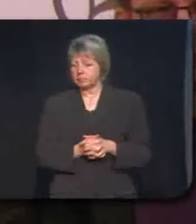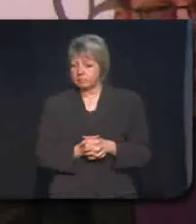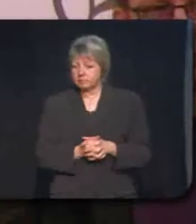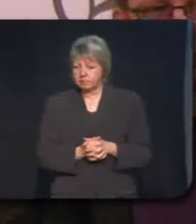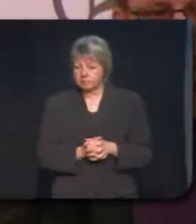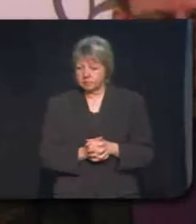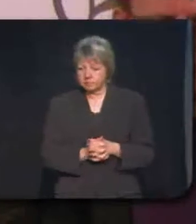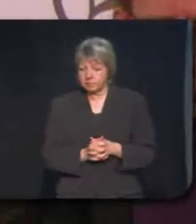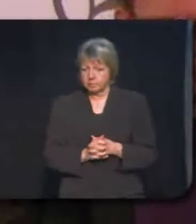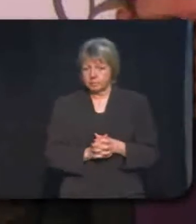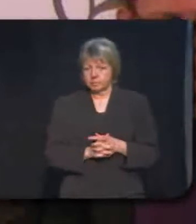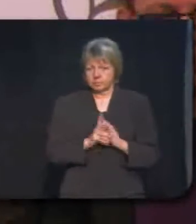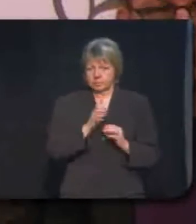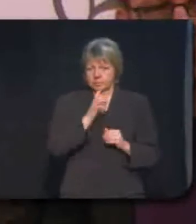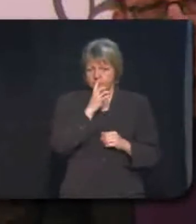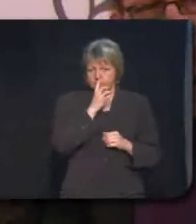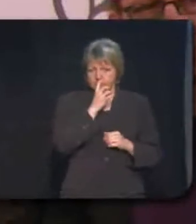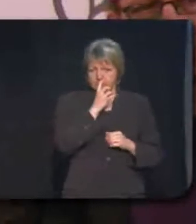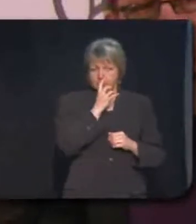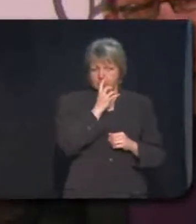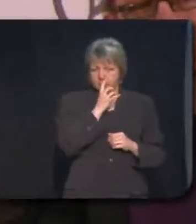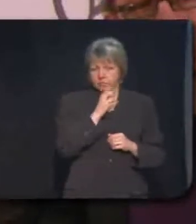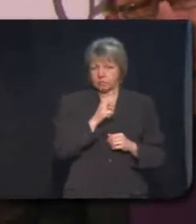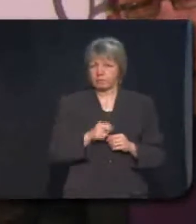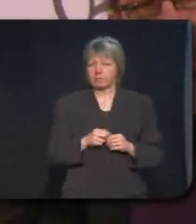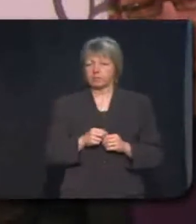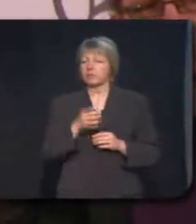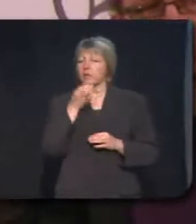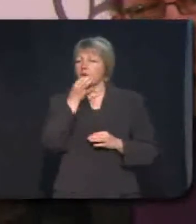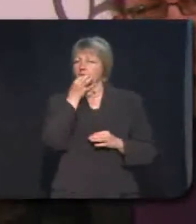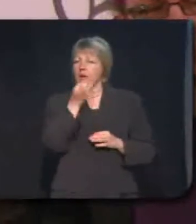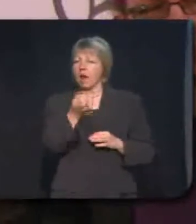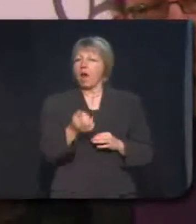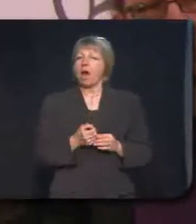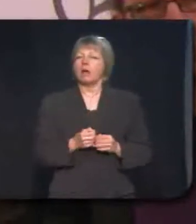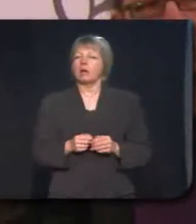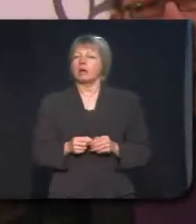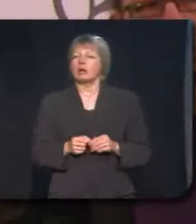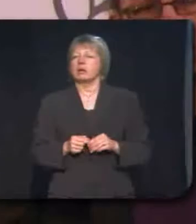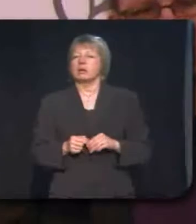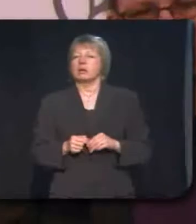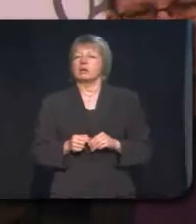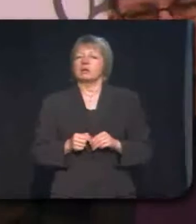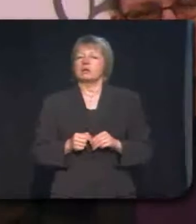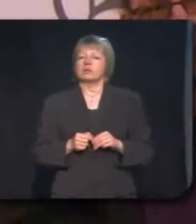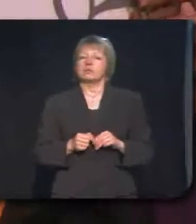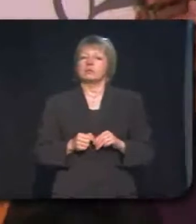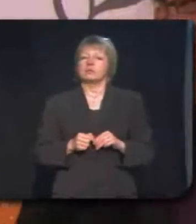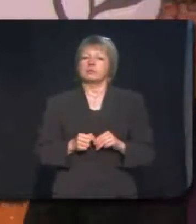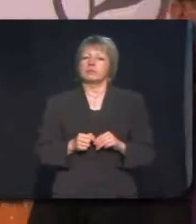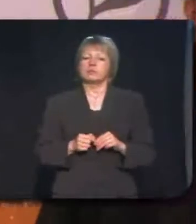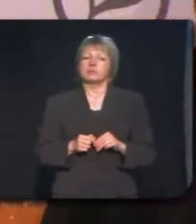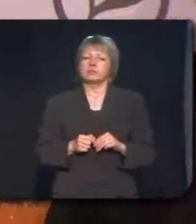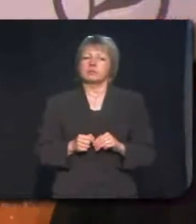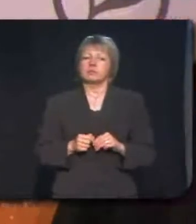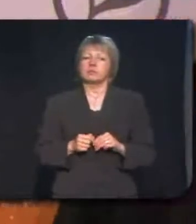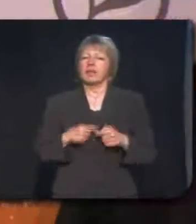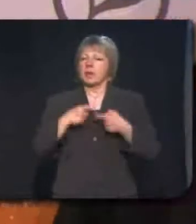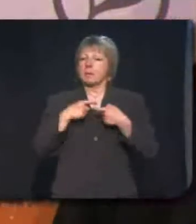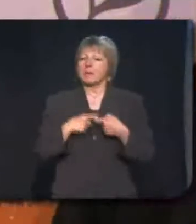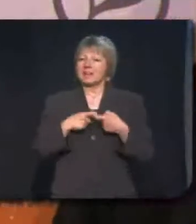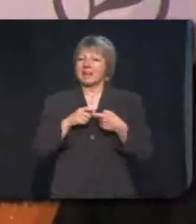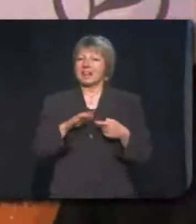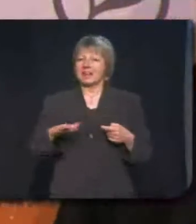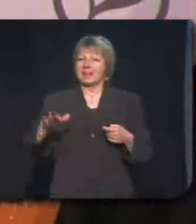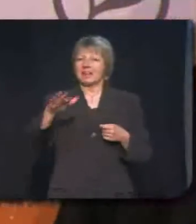soweit ich mitbekommen habe von den verwaltungspiraten ist es so dass ein Großteil der Teilnehmer oder der Mitglieder nicht